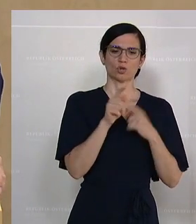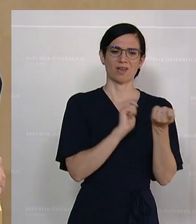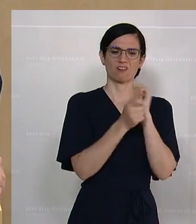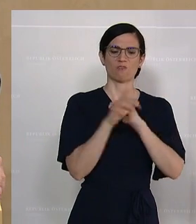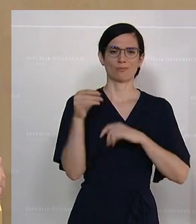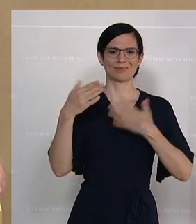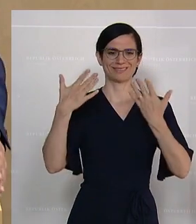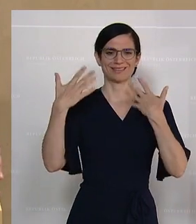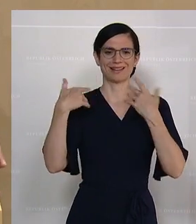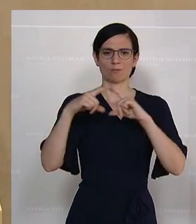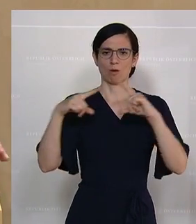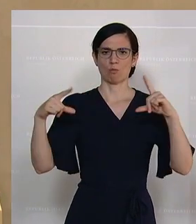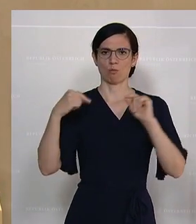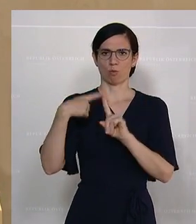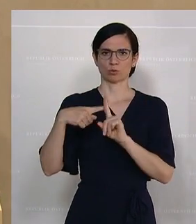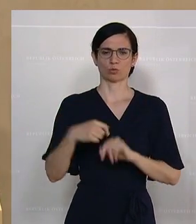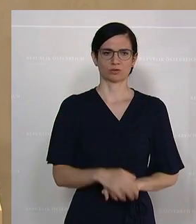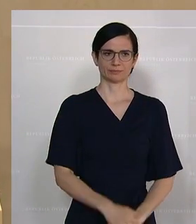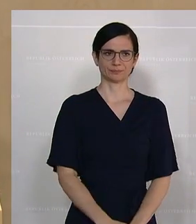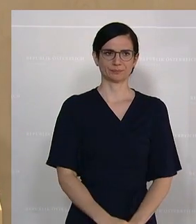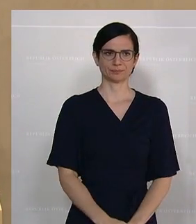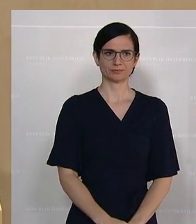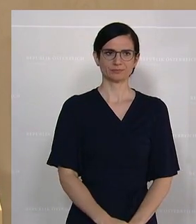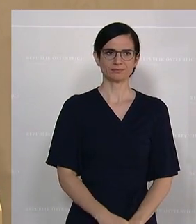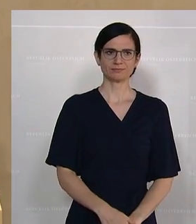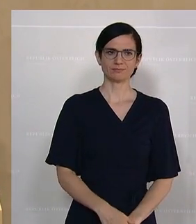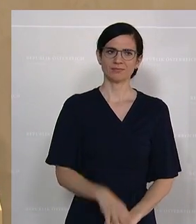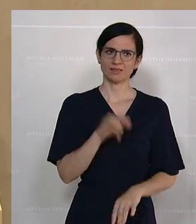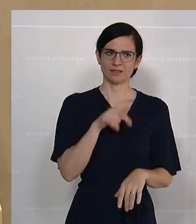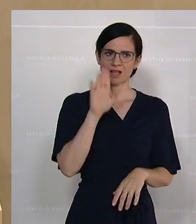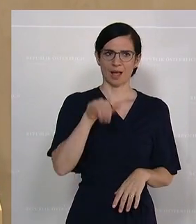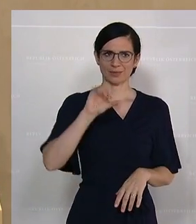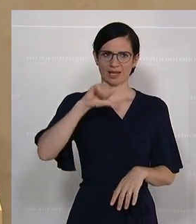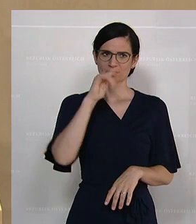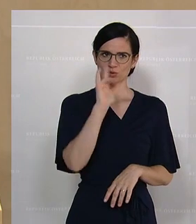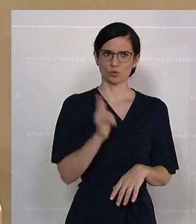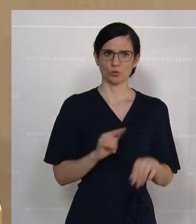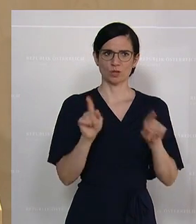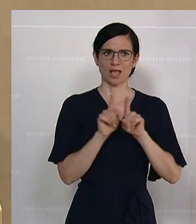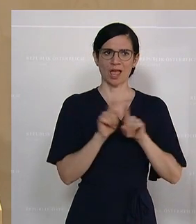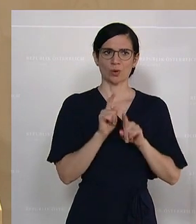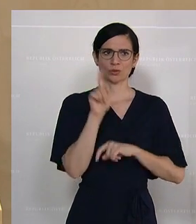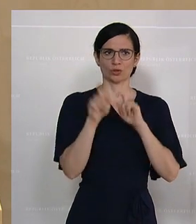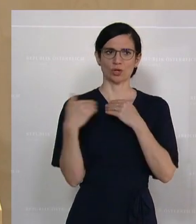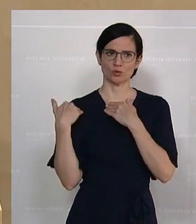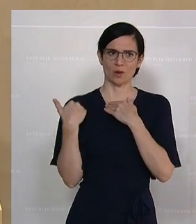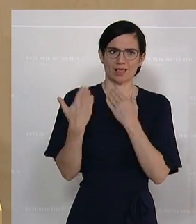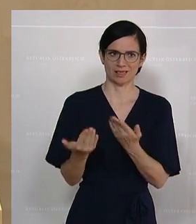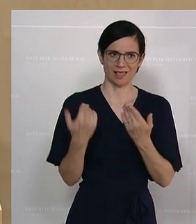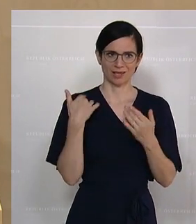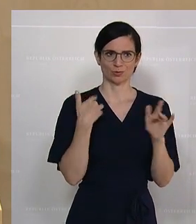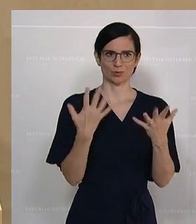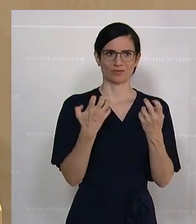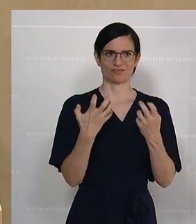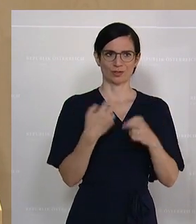aber sei an dieser stelle erwähnt dass in wenigen tagen nämlich mit ersten juli auch die steuerentlastung in kraft der